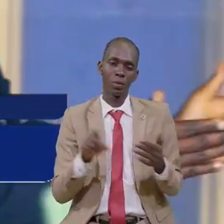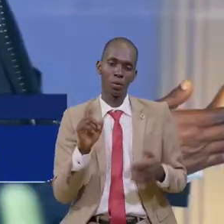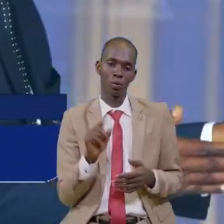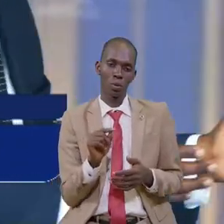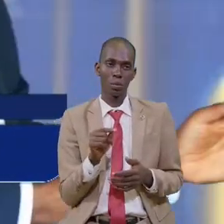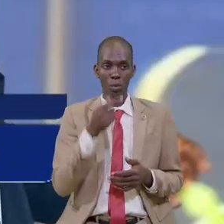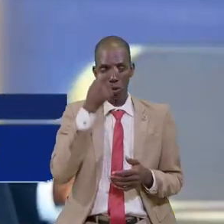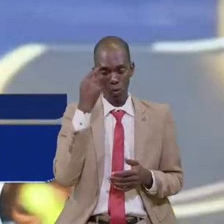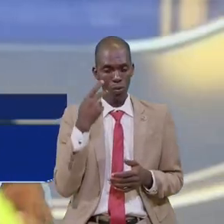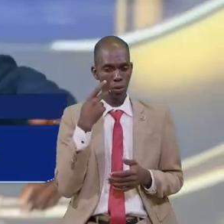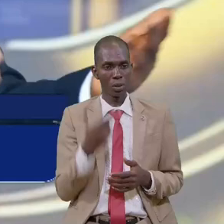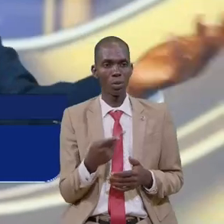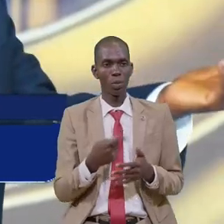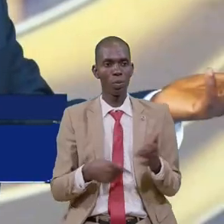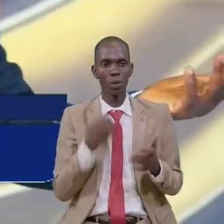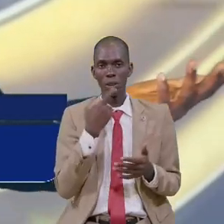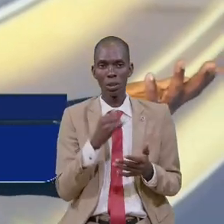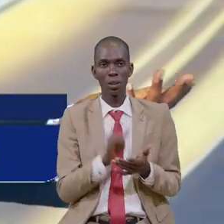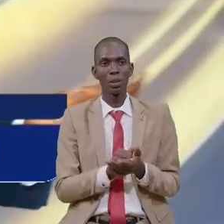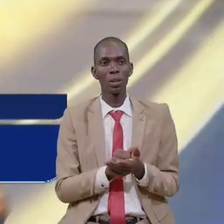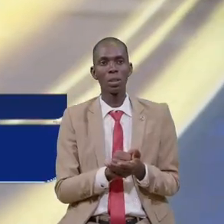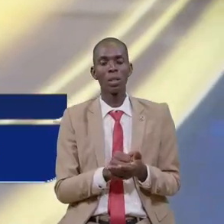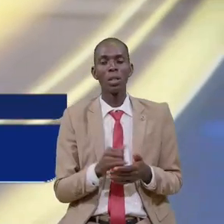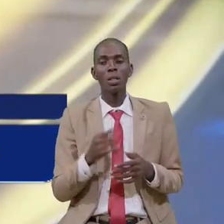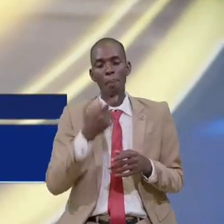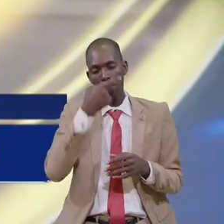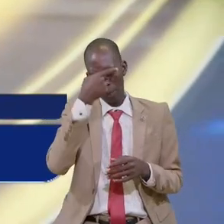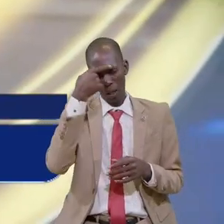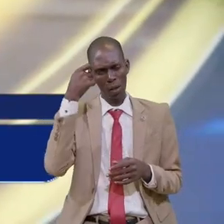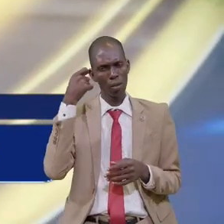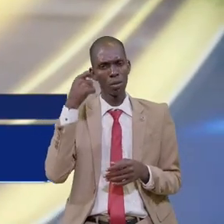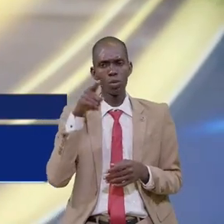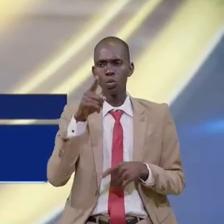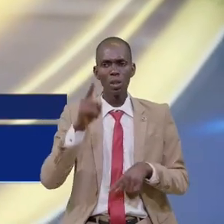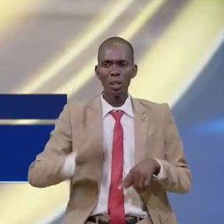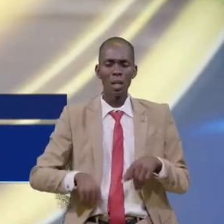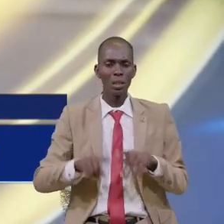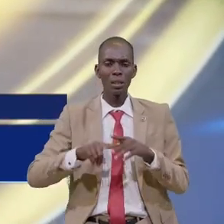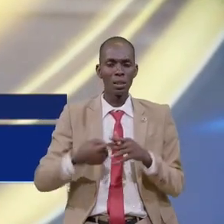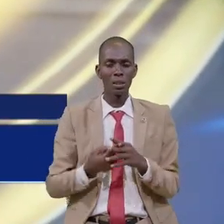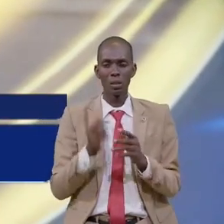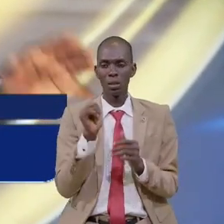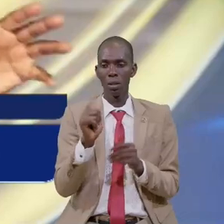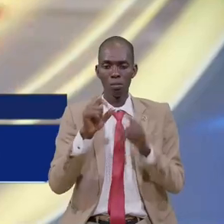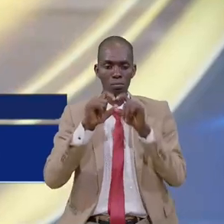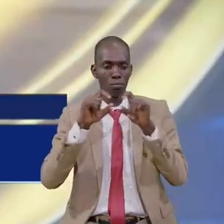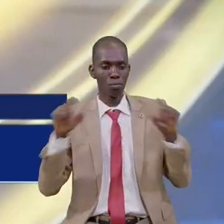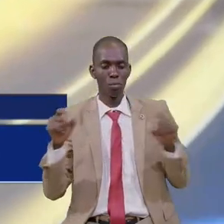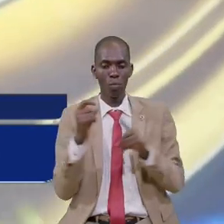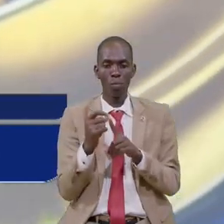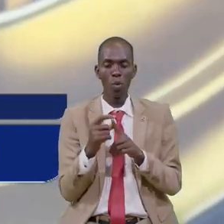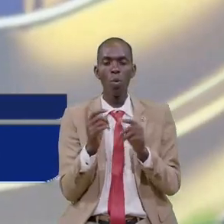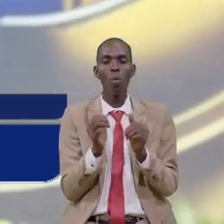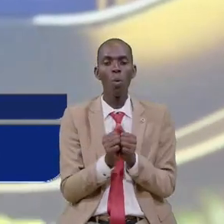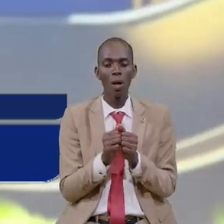phrase, c'est à cause. On ne peut pas commencer une phrase avec ça parce que c'est à cause. Quelque chose avait été